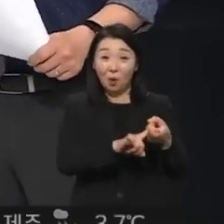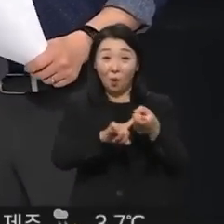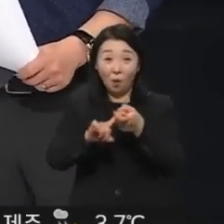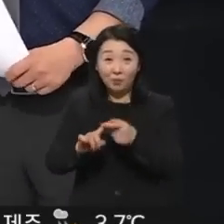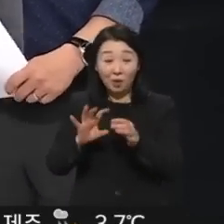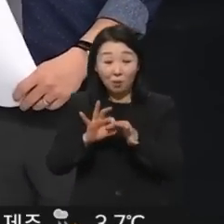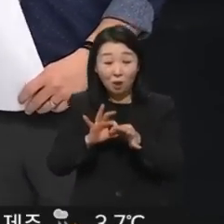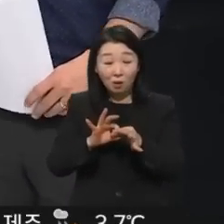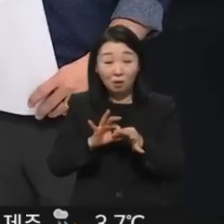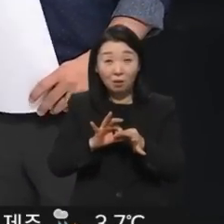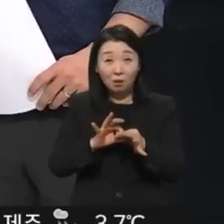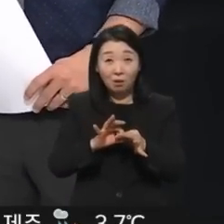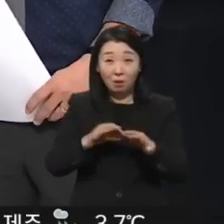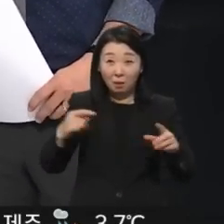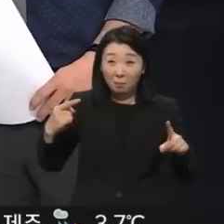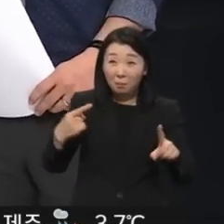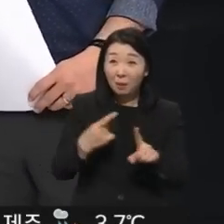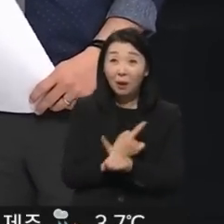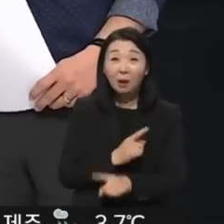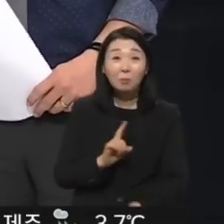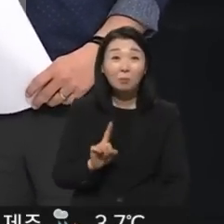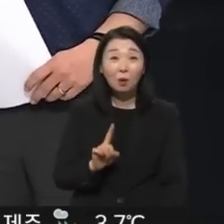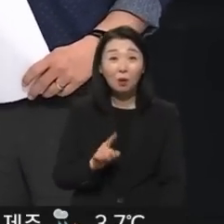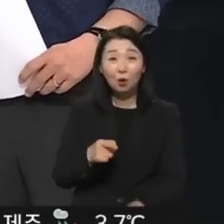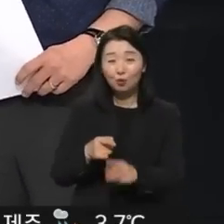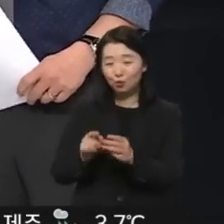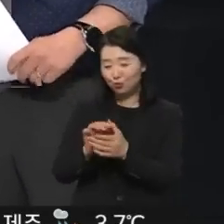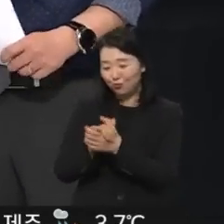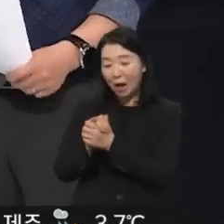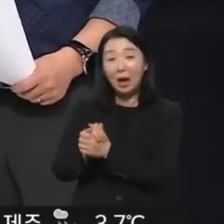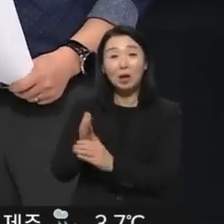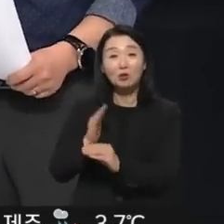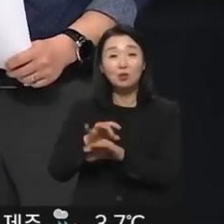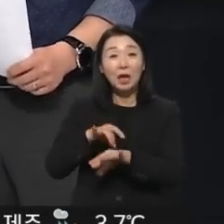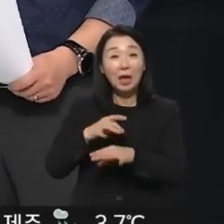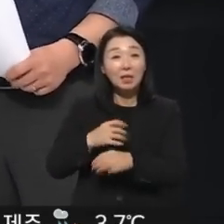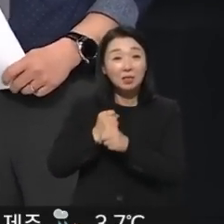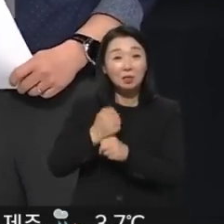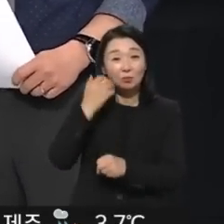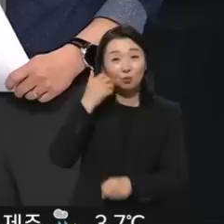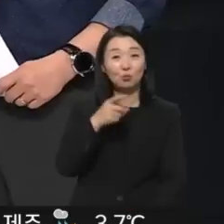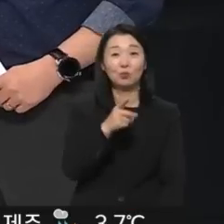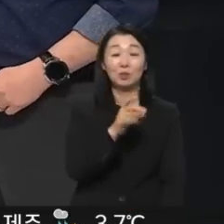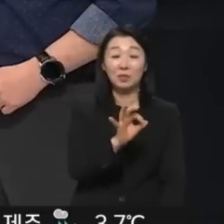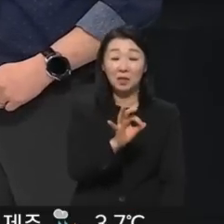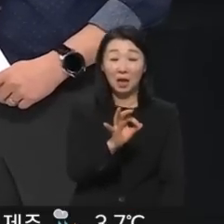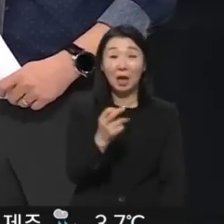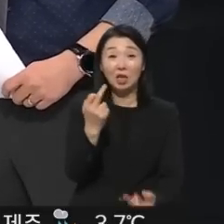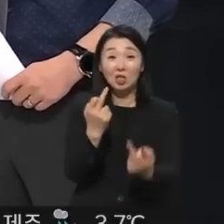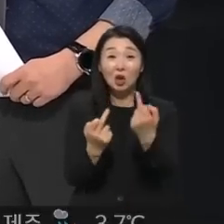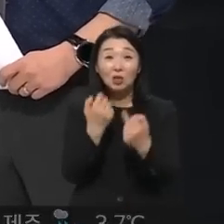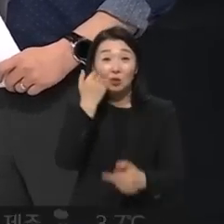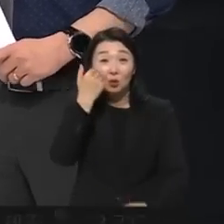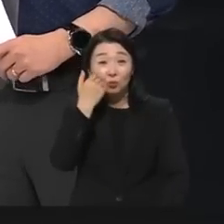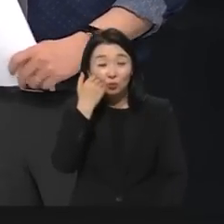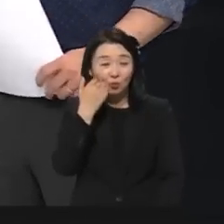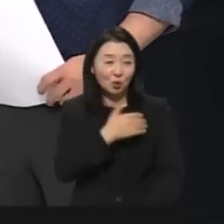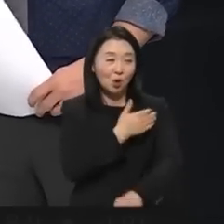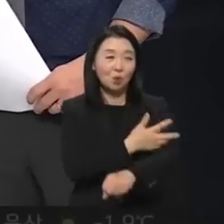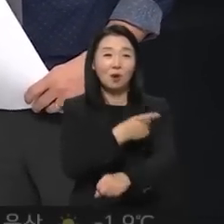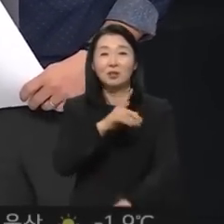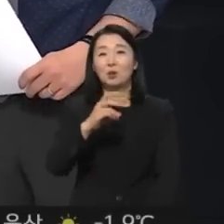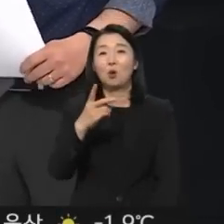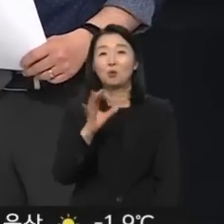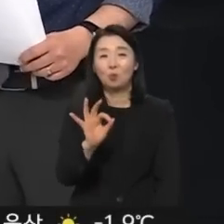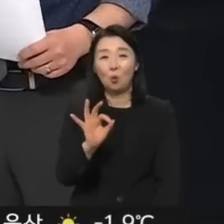전선에 주요 변수가 발생했습니다. 윤핵관 중에서도 핵심이자 장 의원의 브라더로 통하죠. 권성동